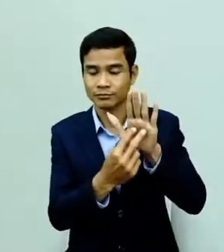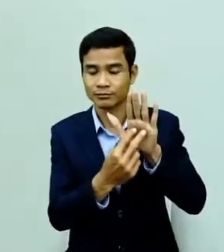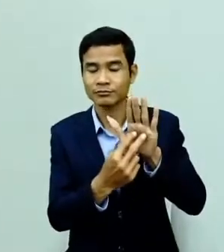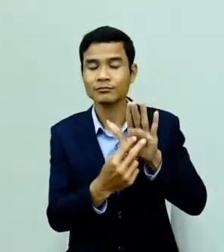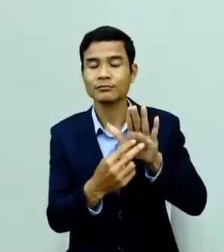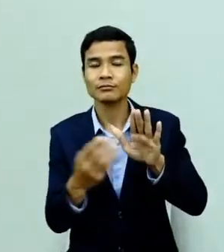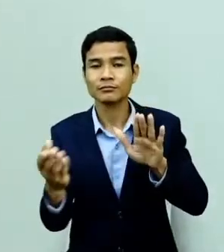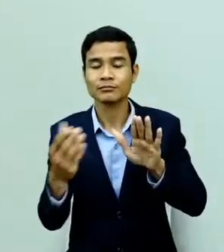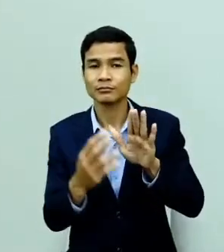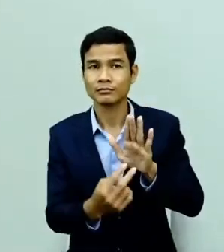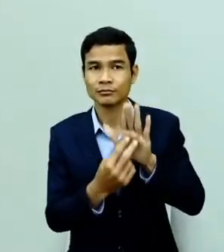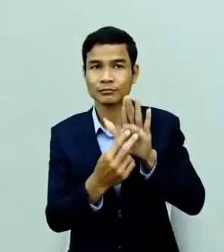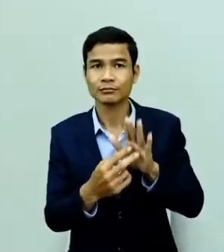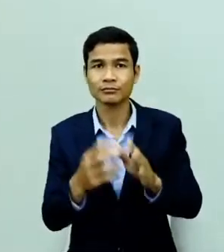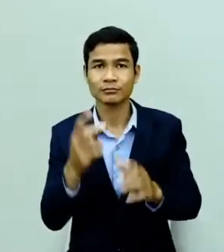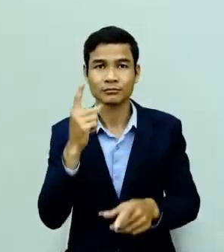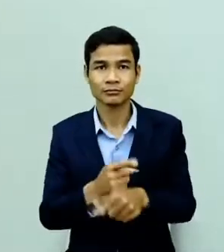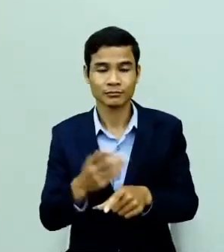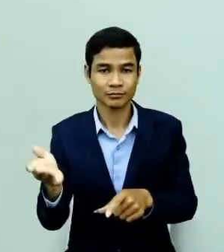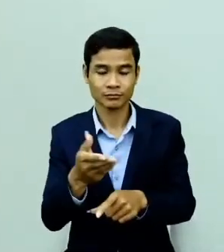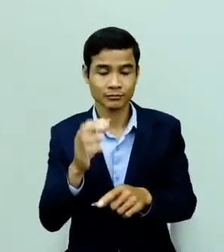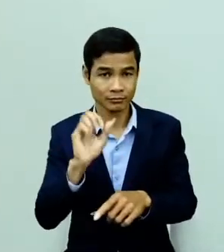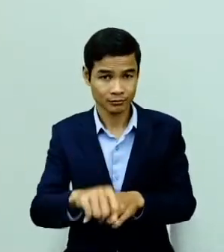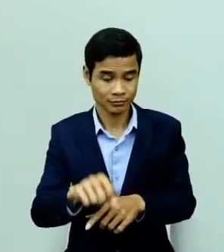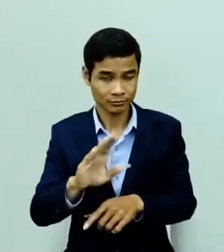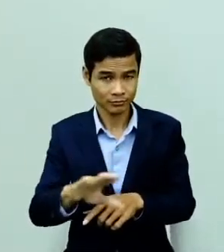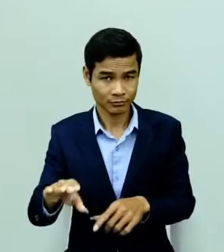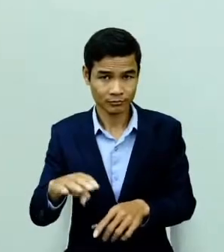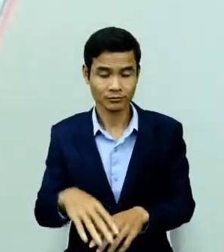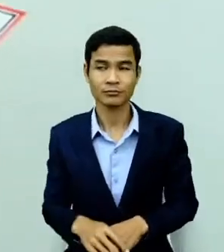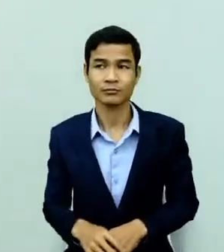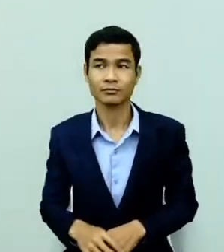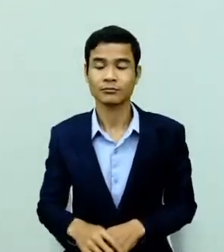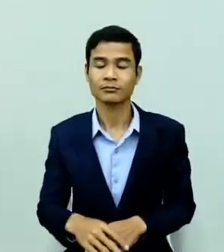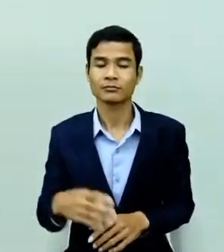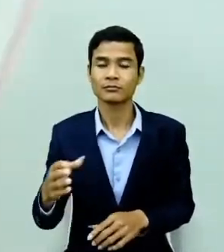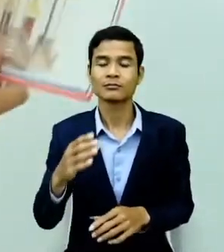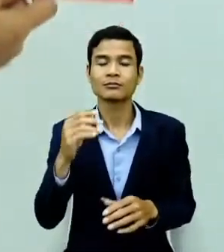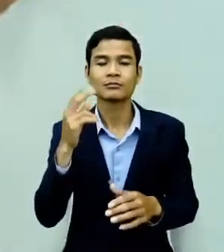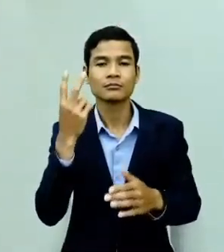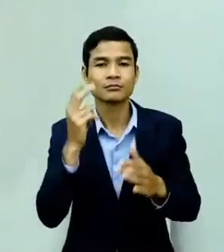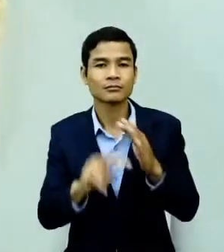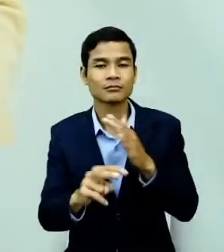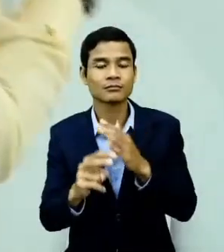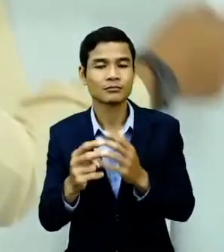1 2 3មកដល់ហើយត្រឹមត្រូវទេកូនចាមិនកូនទូទាយថាមិនកូនឆ្លើយម្ដងទៀតមើ